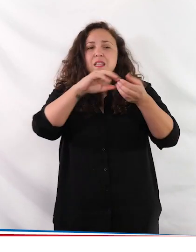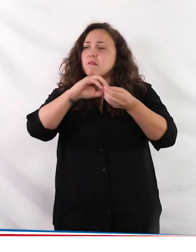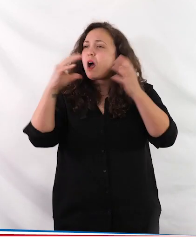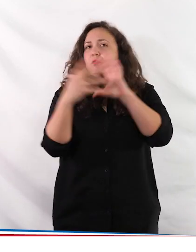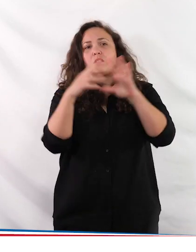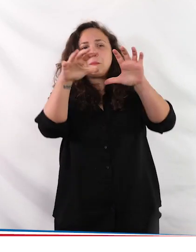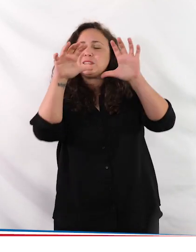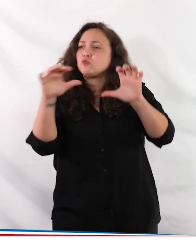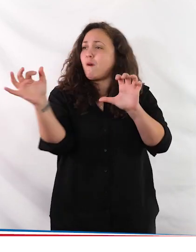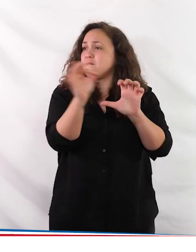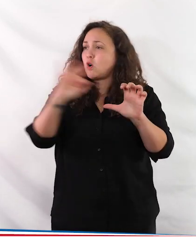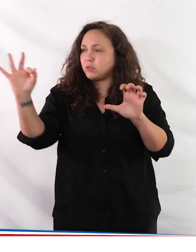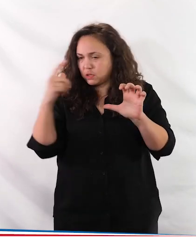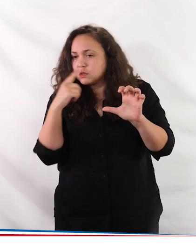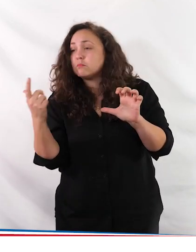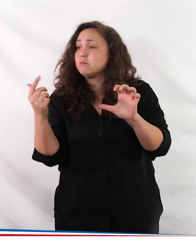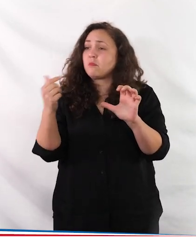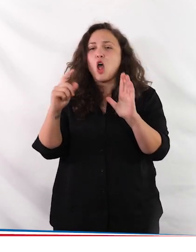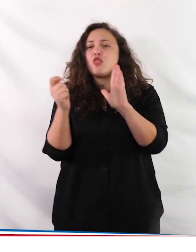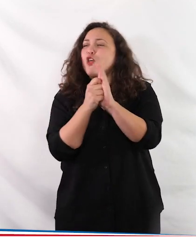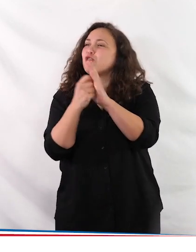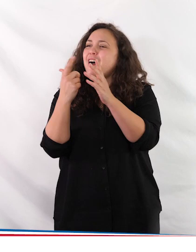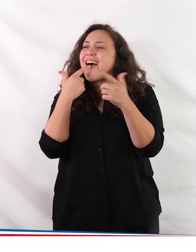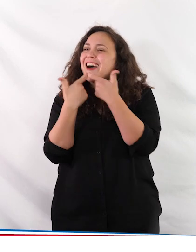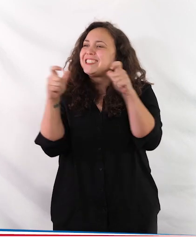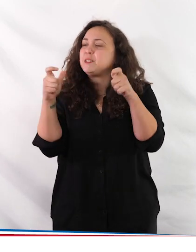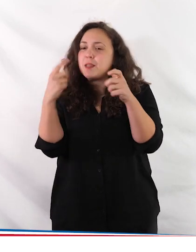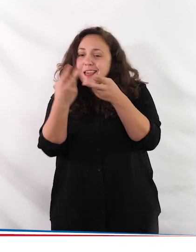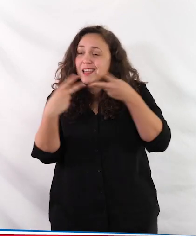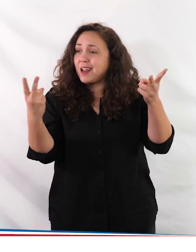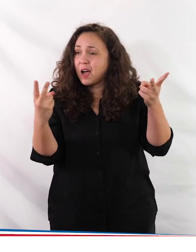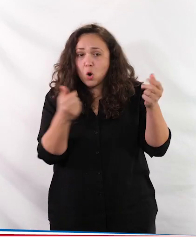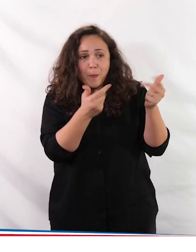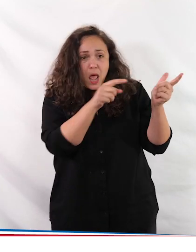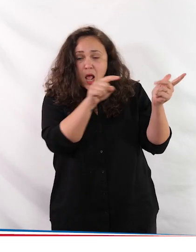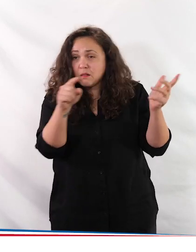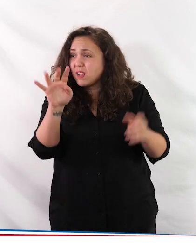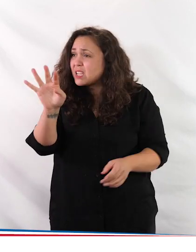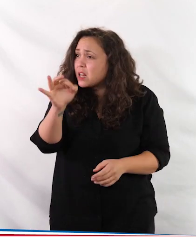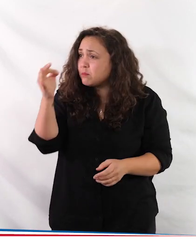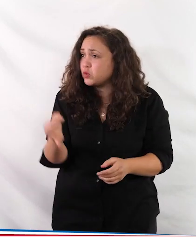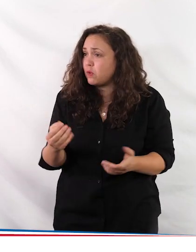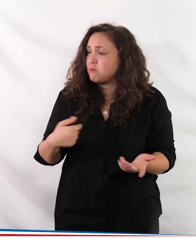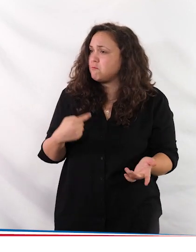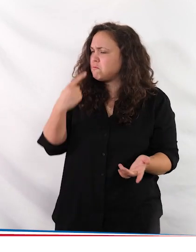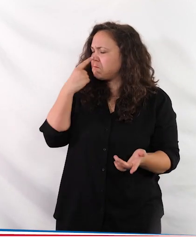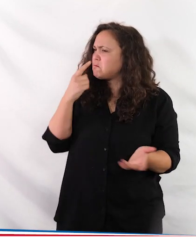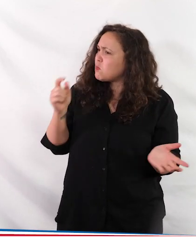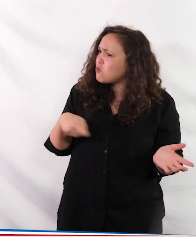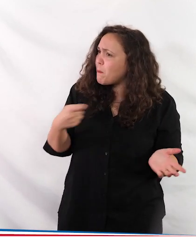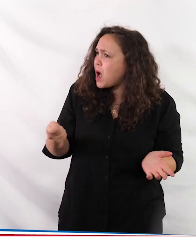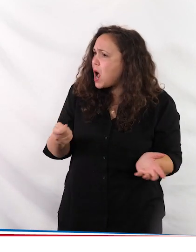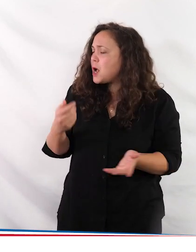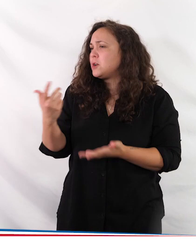françaises ont déclaré leur note d'accessibilité. Vous trouvez ça normal ou pas? Et qu'est-ce que vous